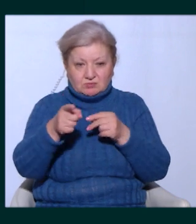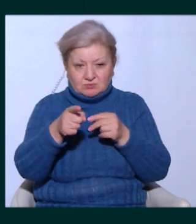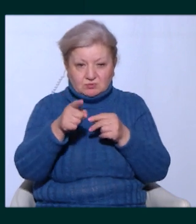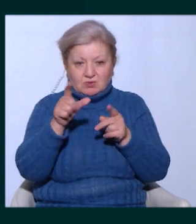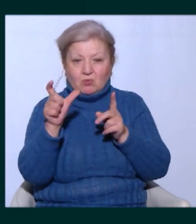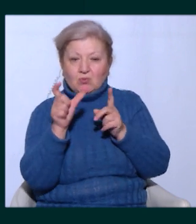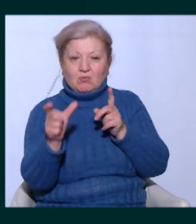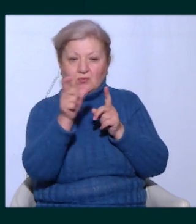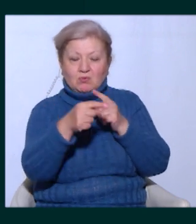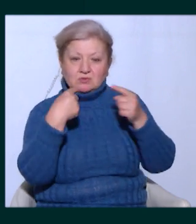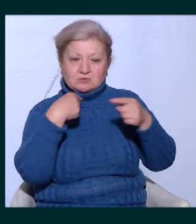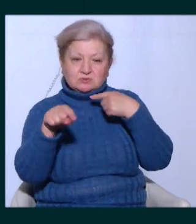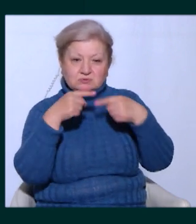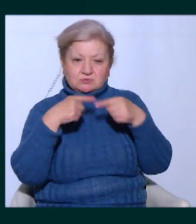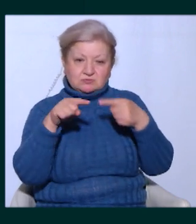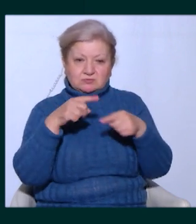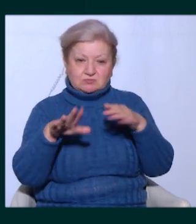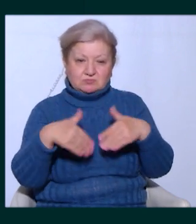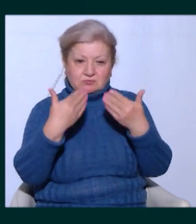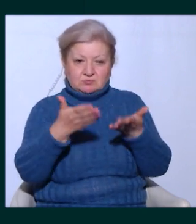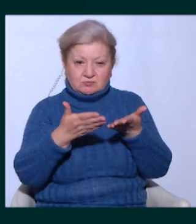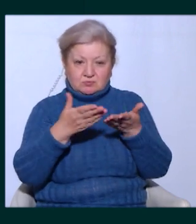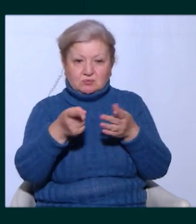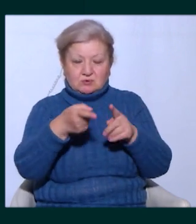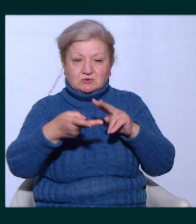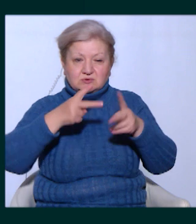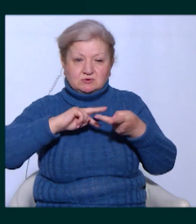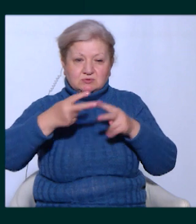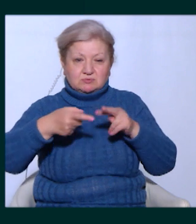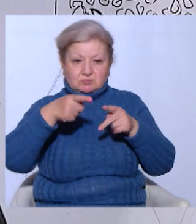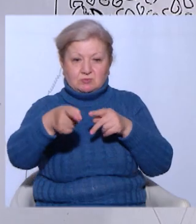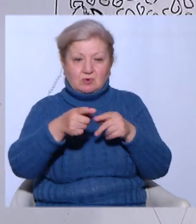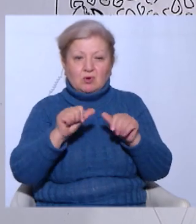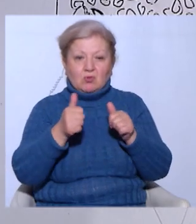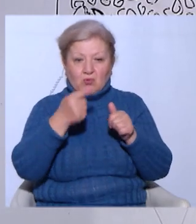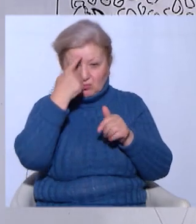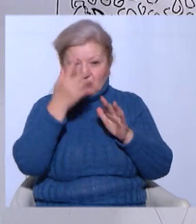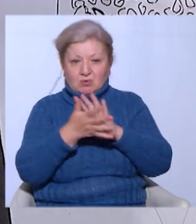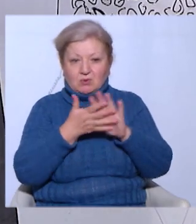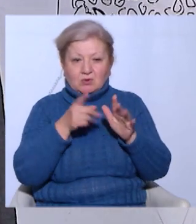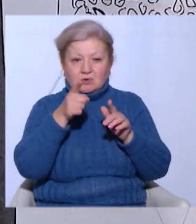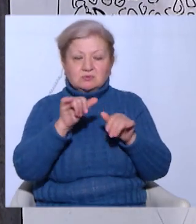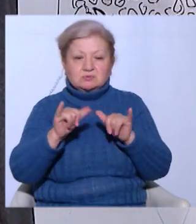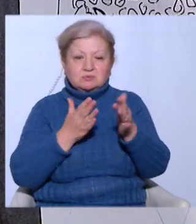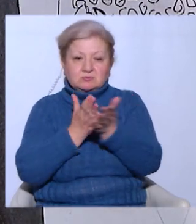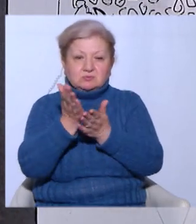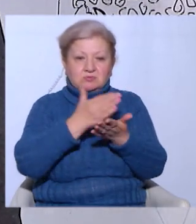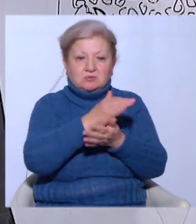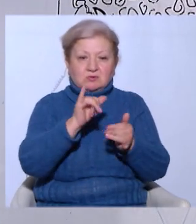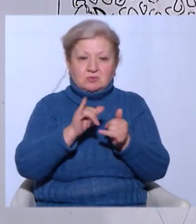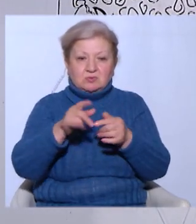ვექტორ შორის სხვაობა წარმოადგენს ზუსტად აი ამ ცვლილებას. როგორ გავარკვიოთ, საით არის მიმართული ეს